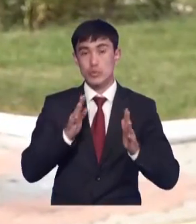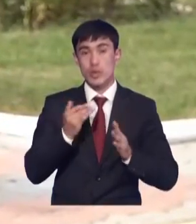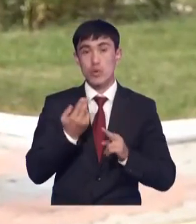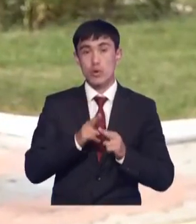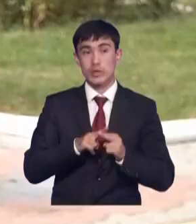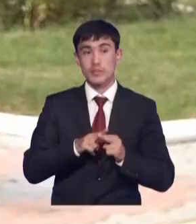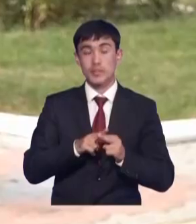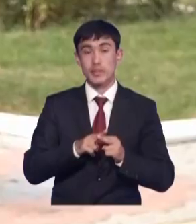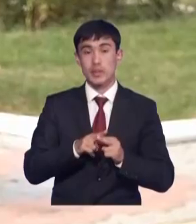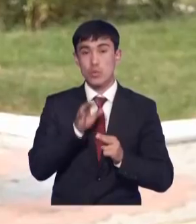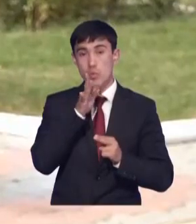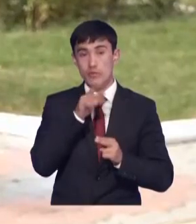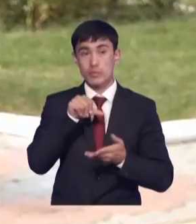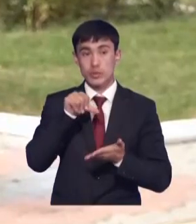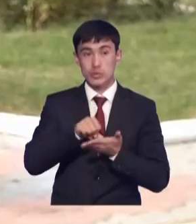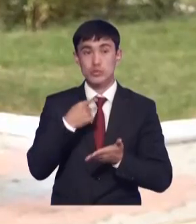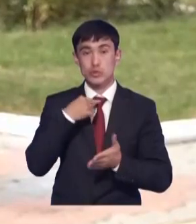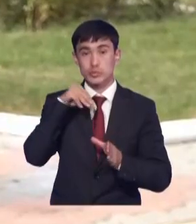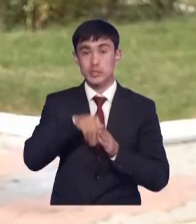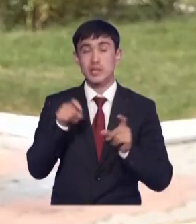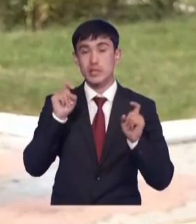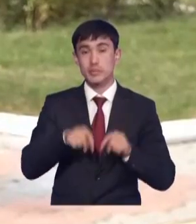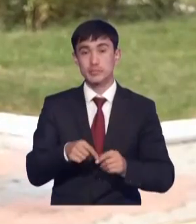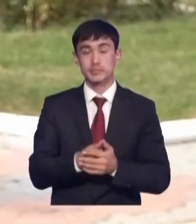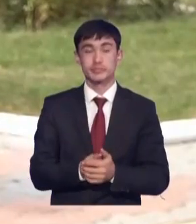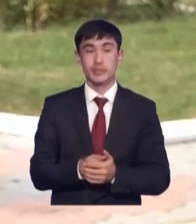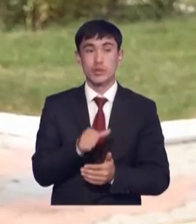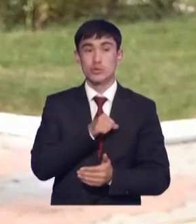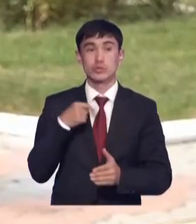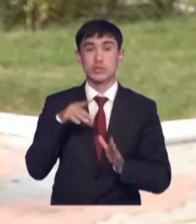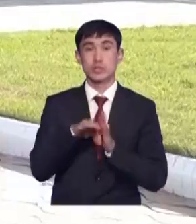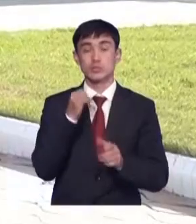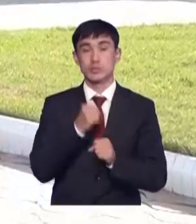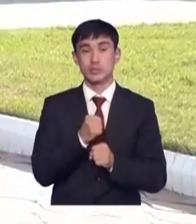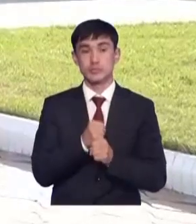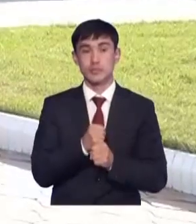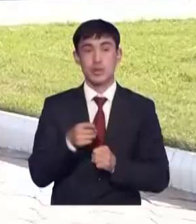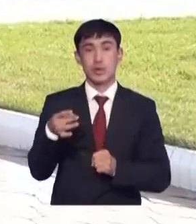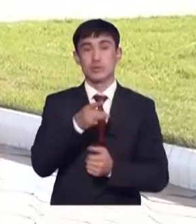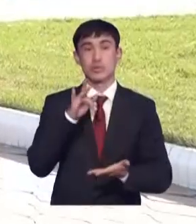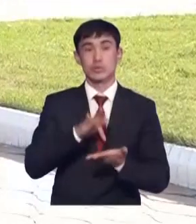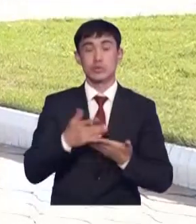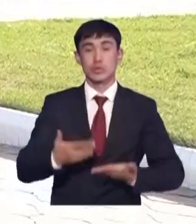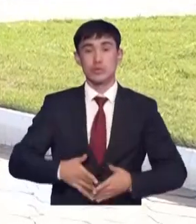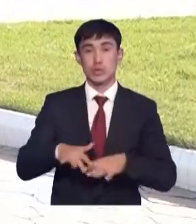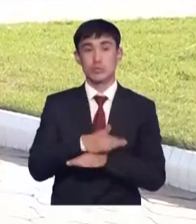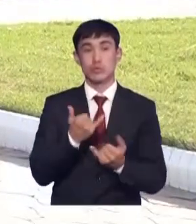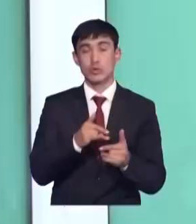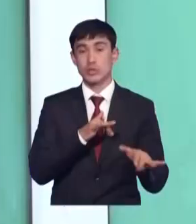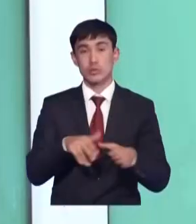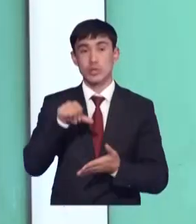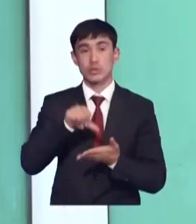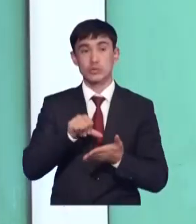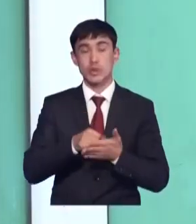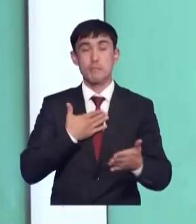қарамай мен осы референдумға өз дауысымды беруге келдім, өз таңдауымды жасадым. Аудан орталығының тұрғындары да бүгінгі науқанға